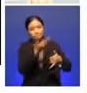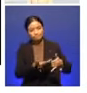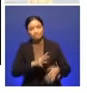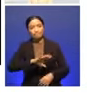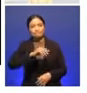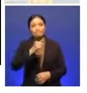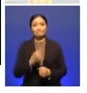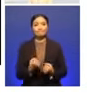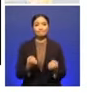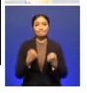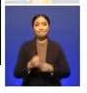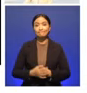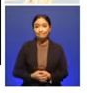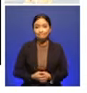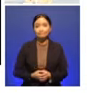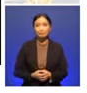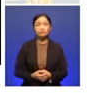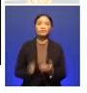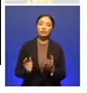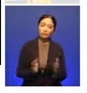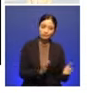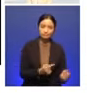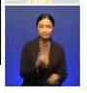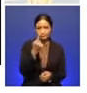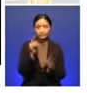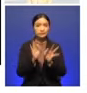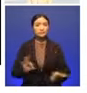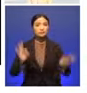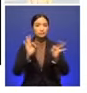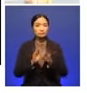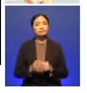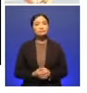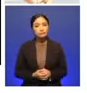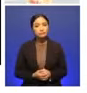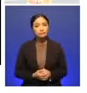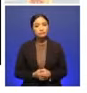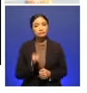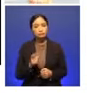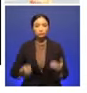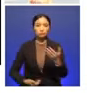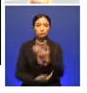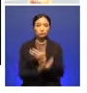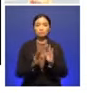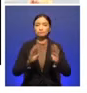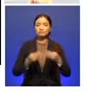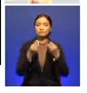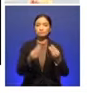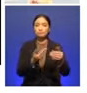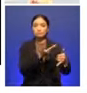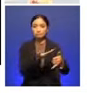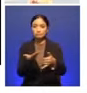ากซึ่งทีนี้อีกเรื่องนึงที่สำคัญก็คือว่าเราเนี่ยก็จะต้องเปิดโอกาสนะคะให้เขา